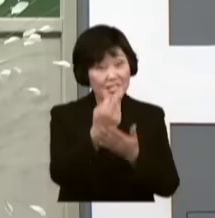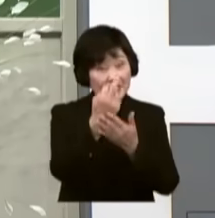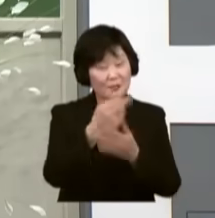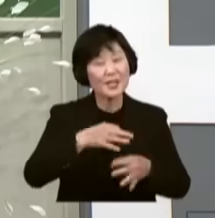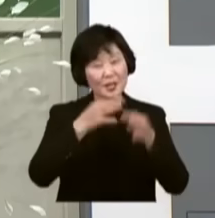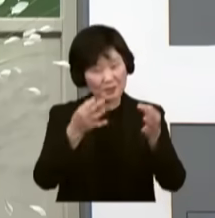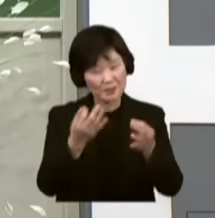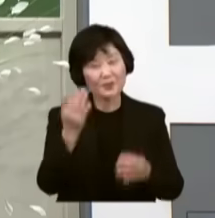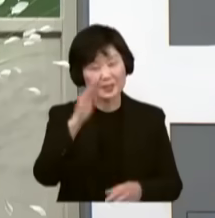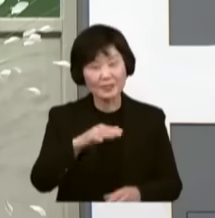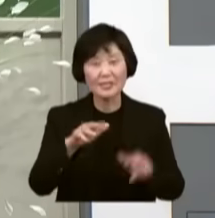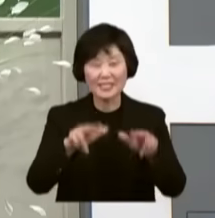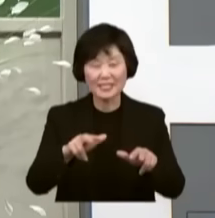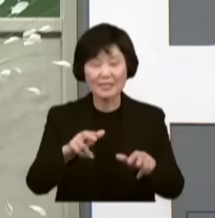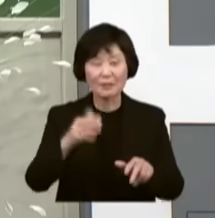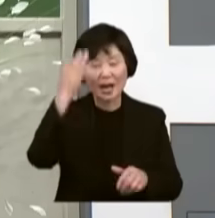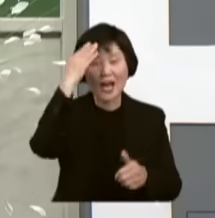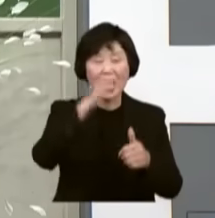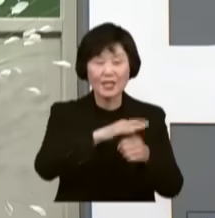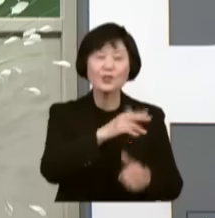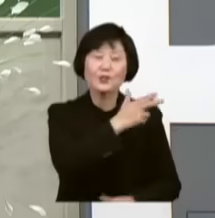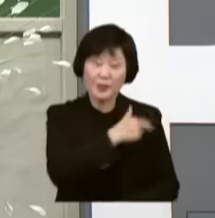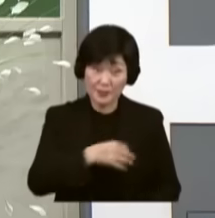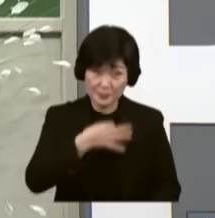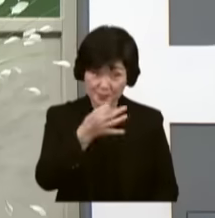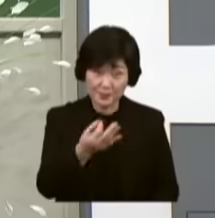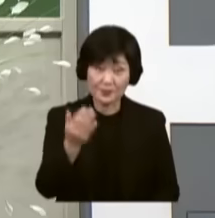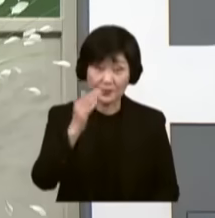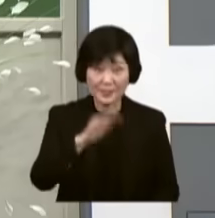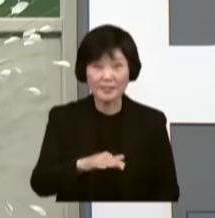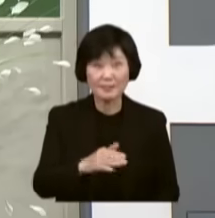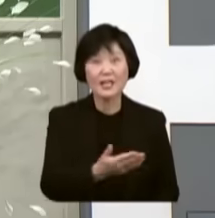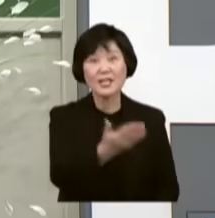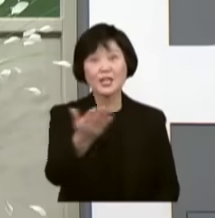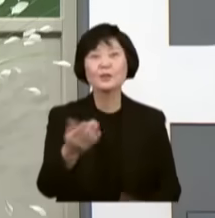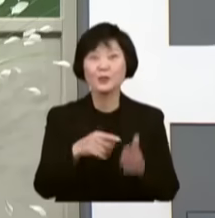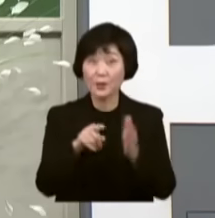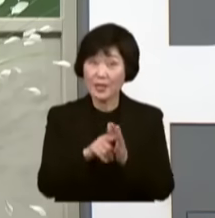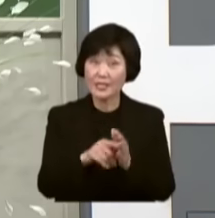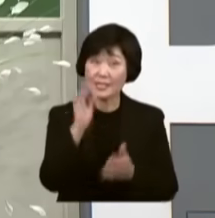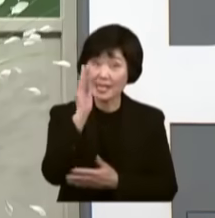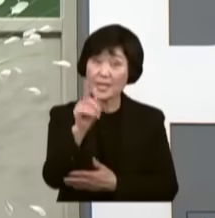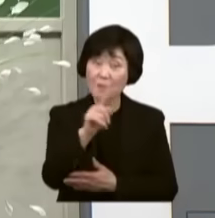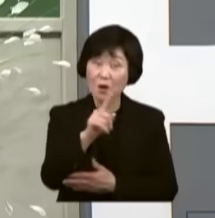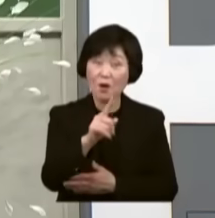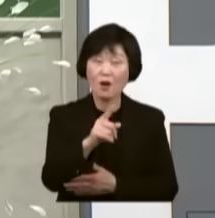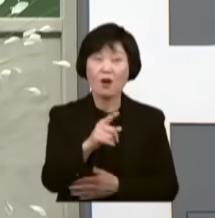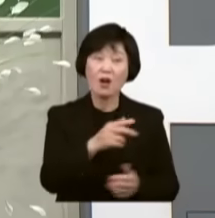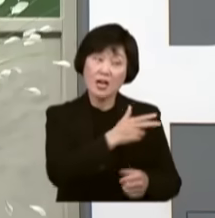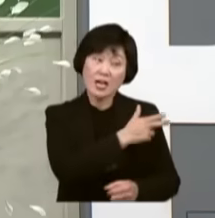기쁘기 때문에 이제 안수 집사님 집사님 이렇게 부르지만 모르시는 분들을 위해서 내가 잠깐 좀 얘기하면 우리 이용식